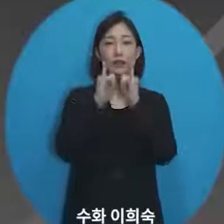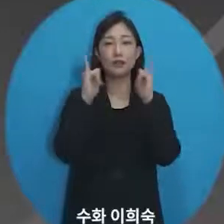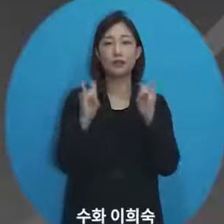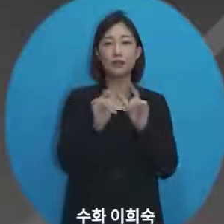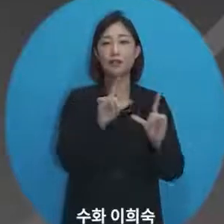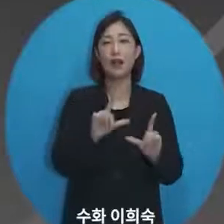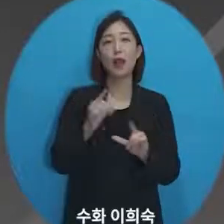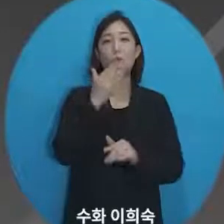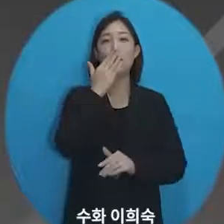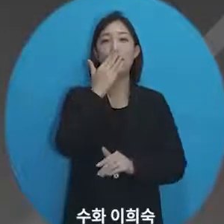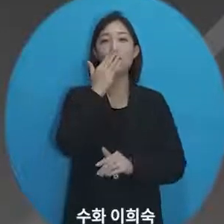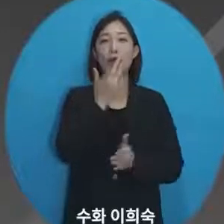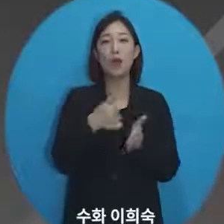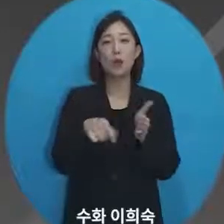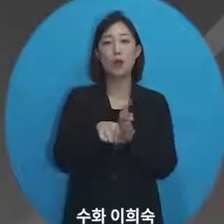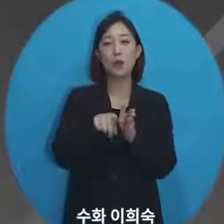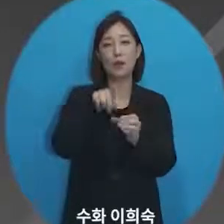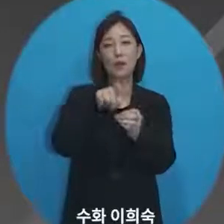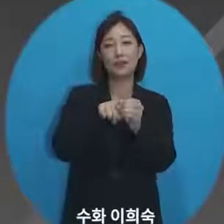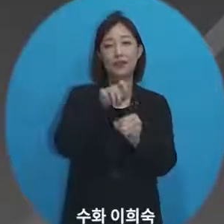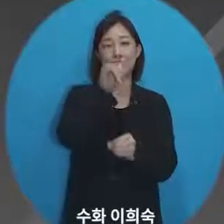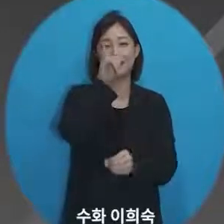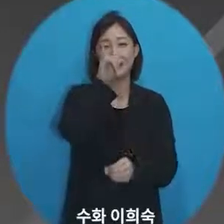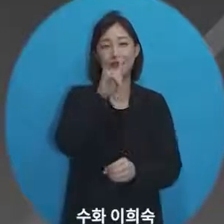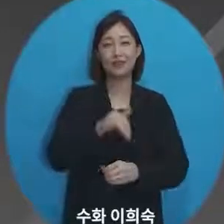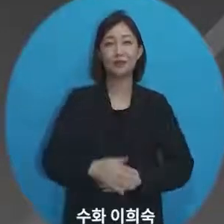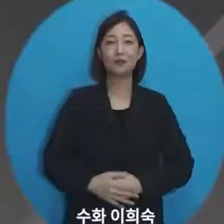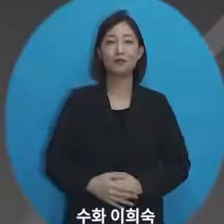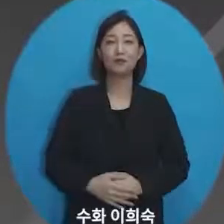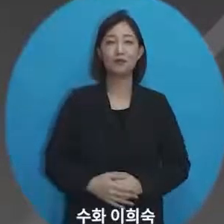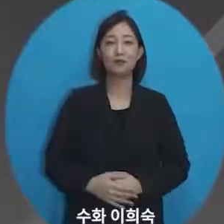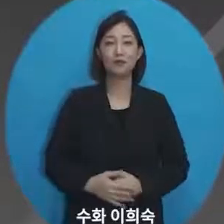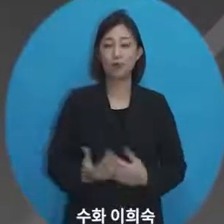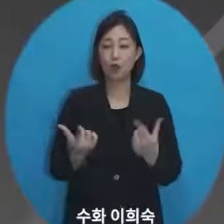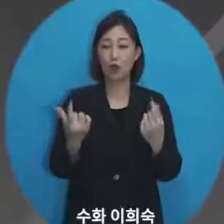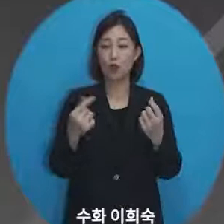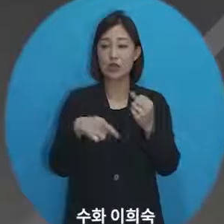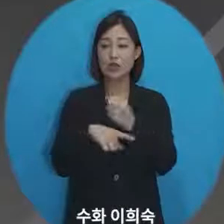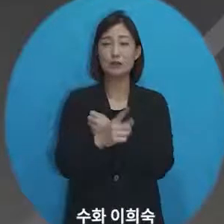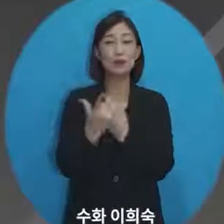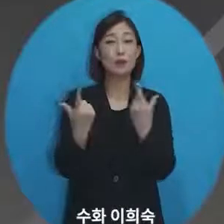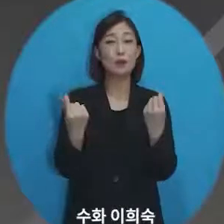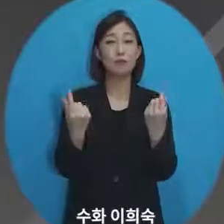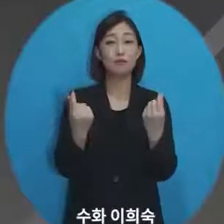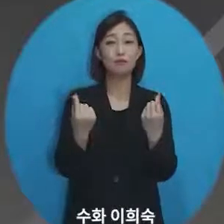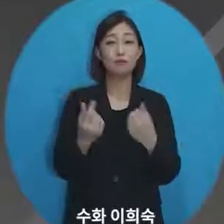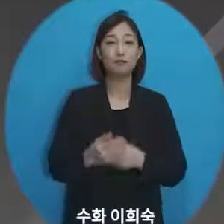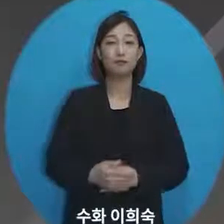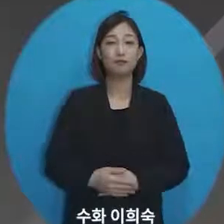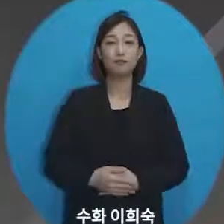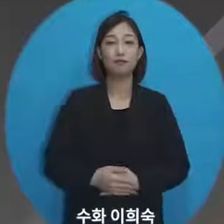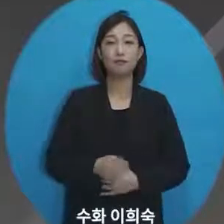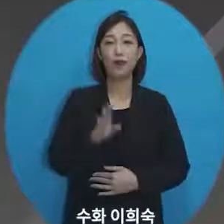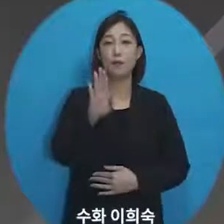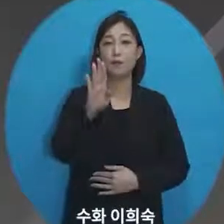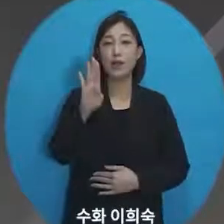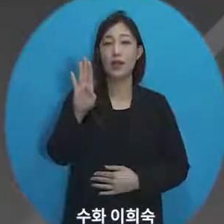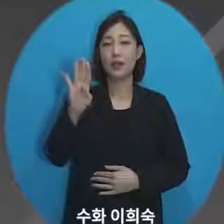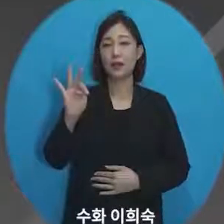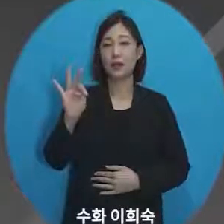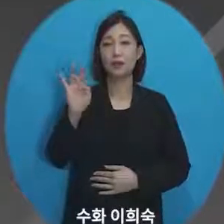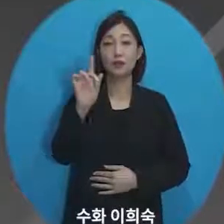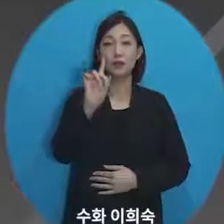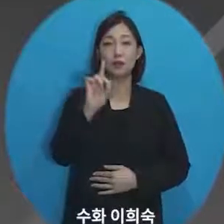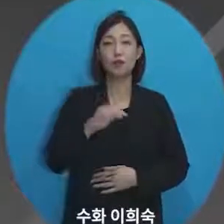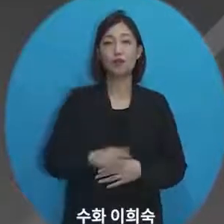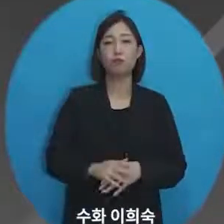이제 동일한 이제 목표를 가지고 이제 실시하게 되는데요. 베리어 프리라고 하는 거는 말 그대로